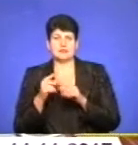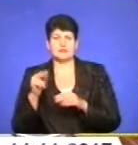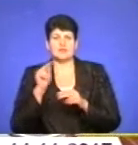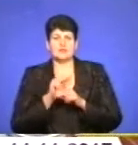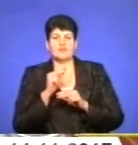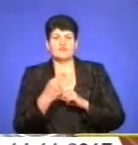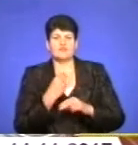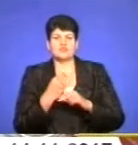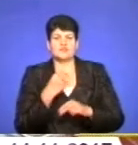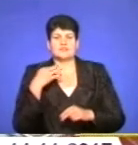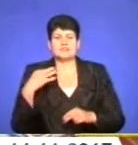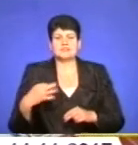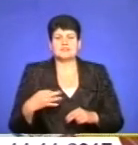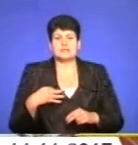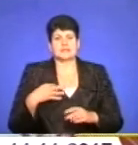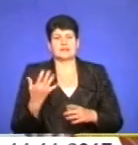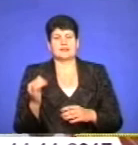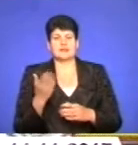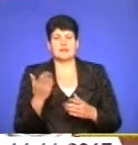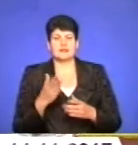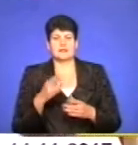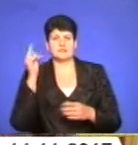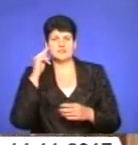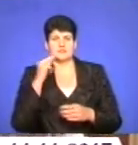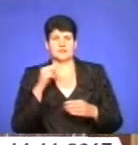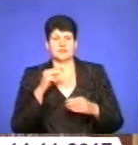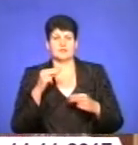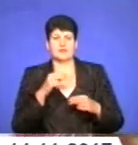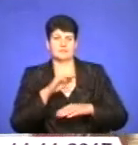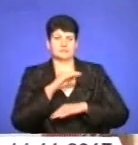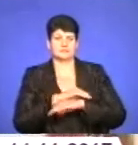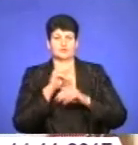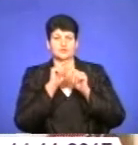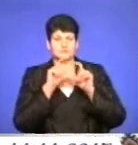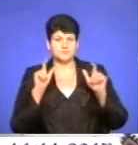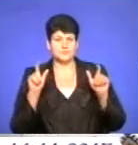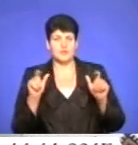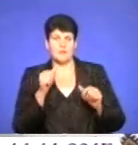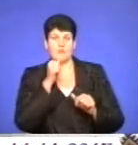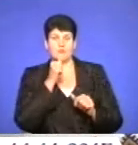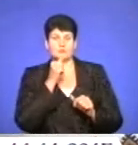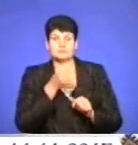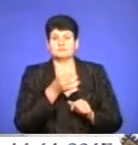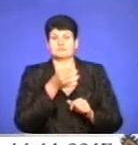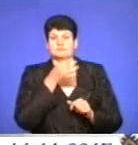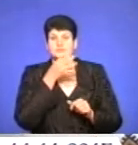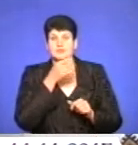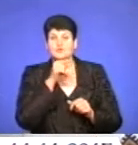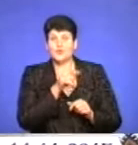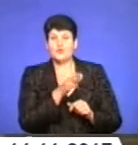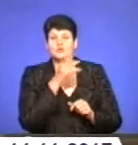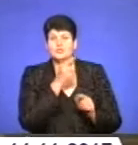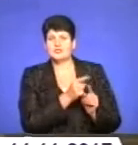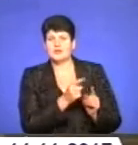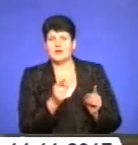син, який опанував усі види рукоділля на трудовому навчанні. Як тільки Євгенія спробувала, захопилася. З того часу